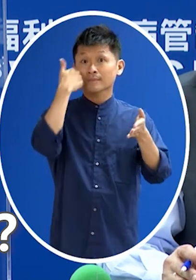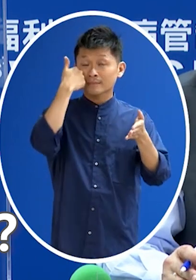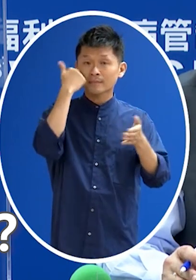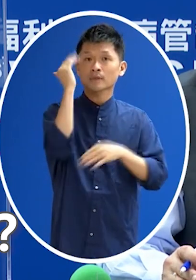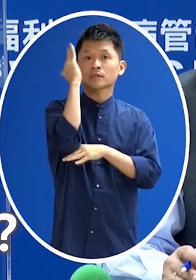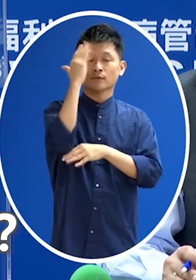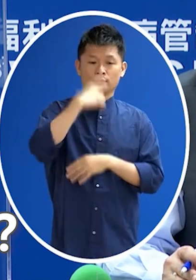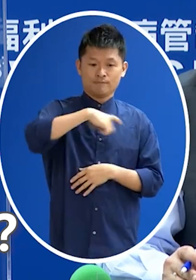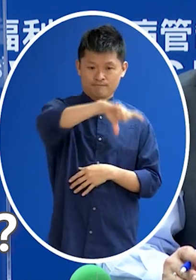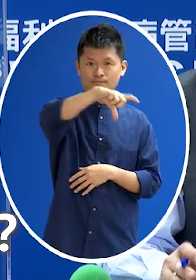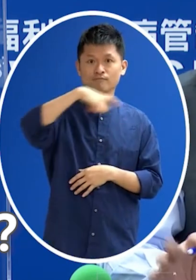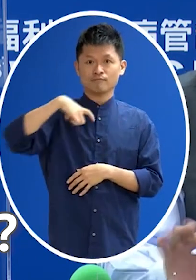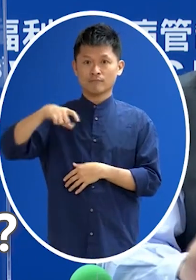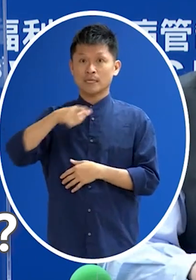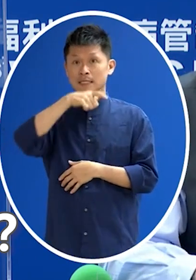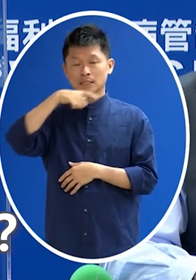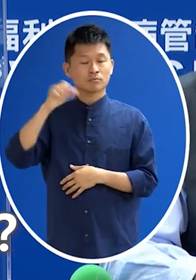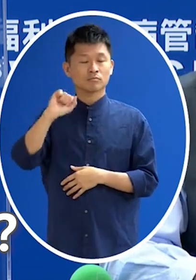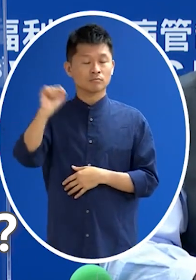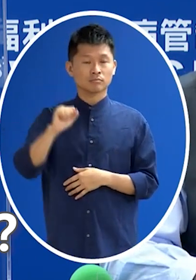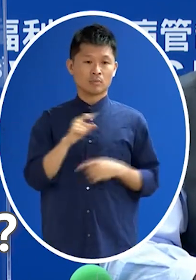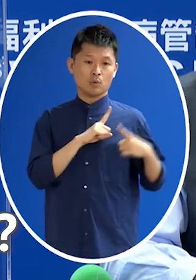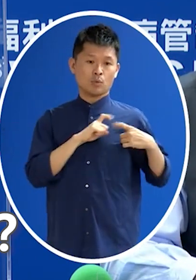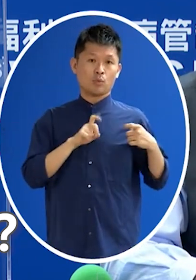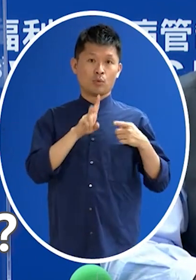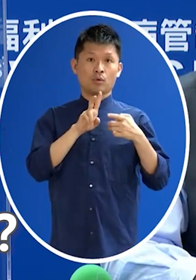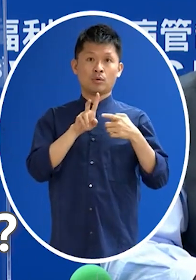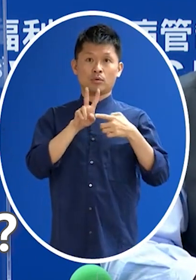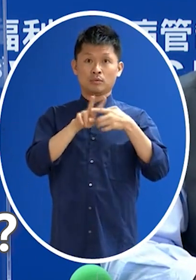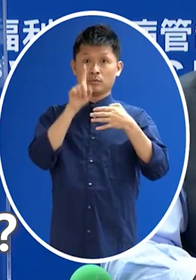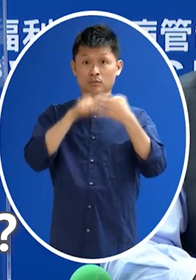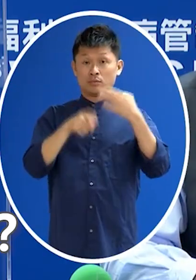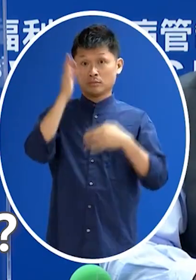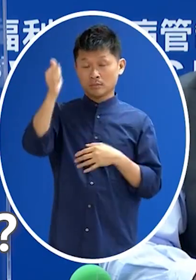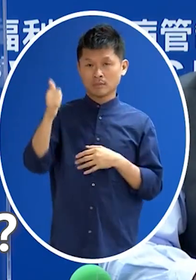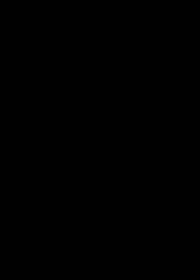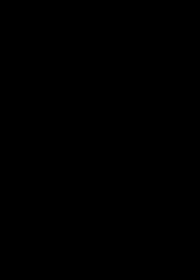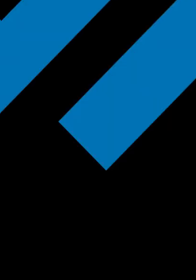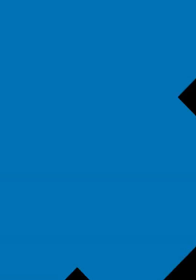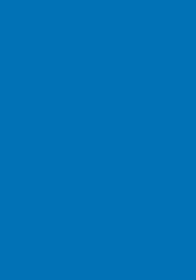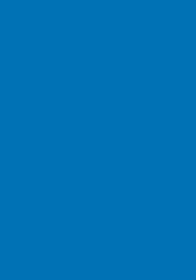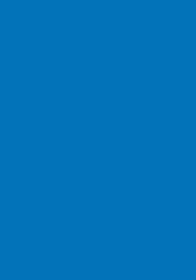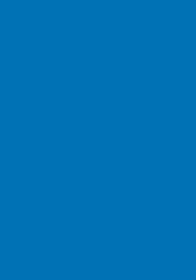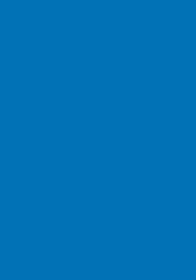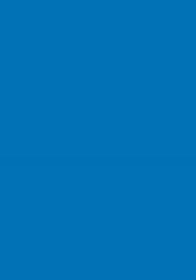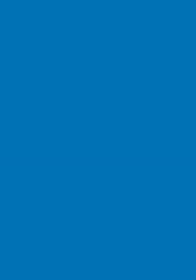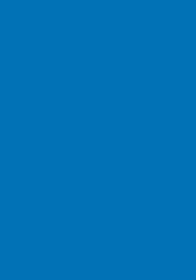里面哈，我们当然也会继续跟哈郭董事长继续来联络沟通。